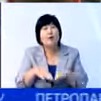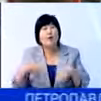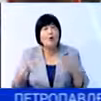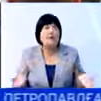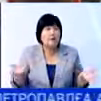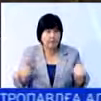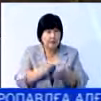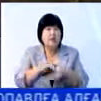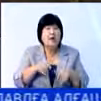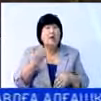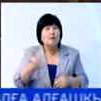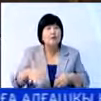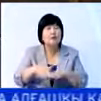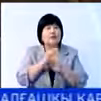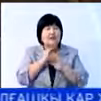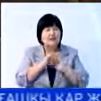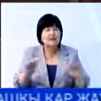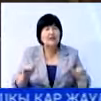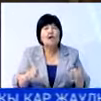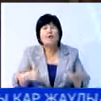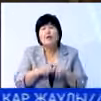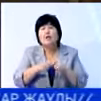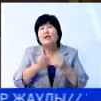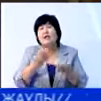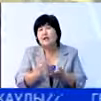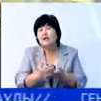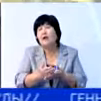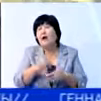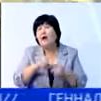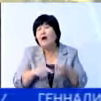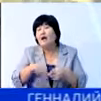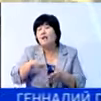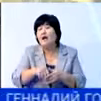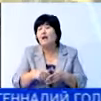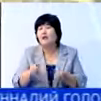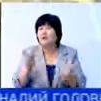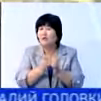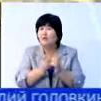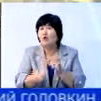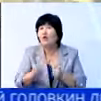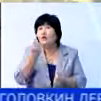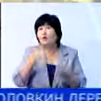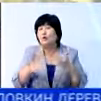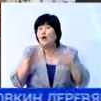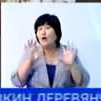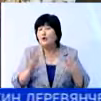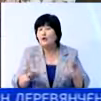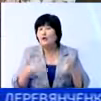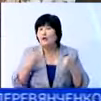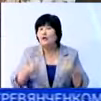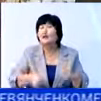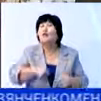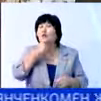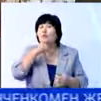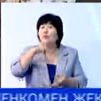бітімге келіпті. Бұл жұрттың тыныштығын бұзып, берекесін кетіретін, ағайынның арасына араздық туындататын істерде төрелігін танытатын төбе